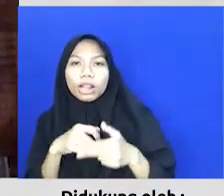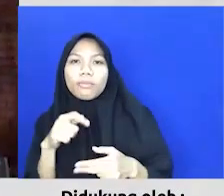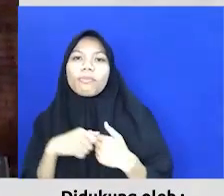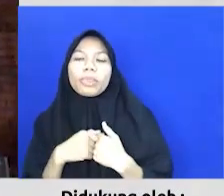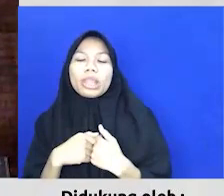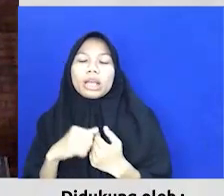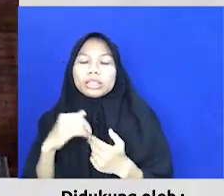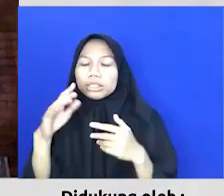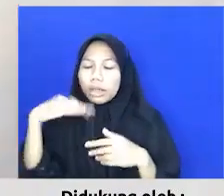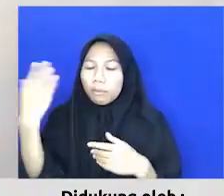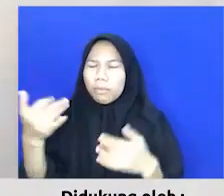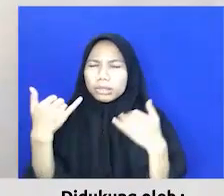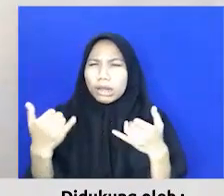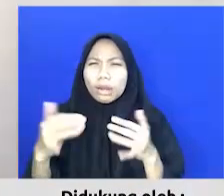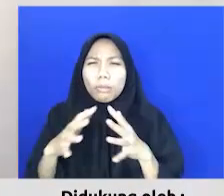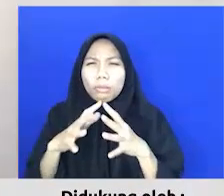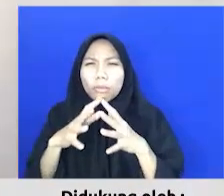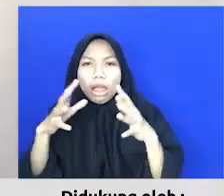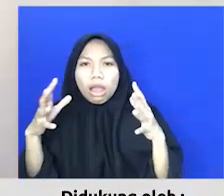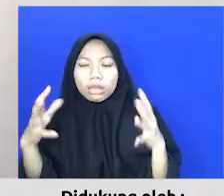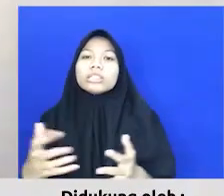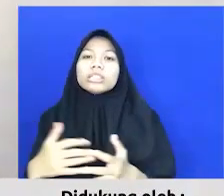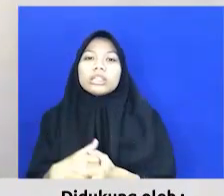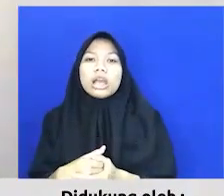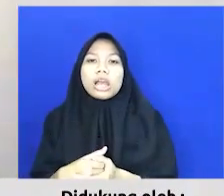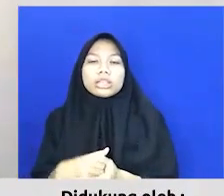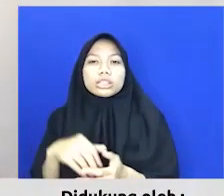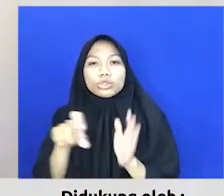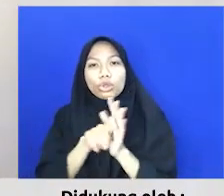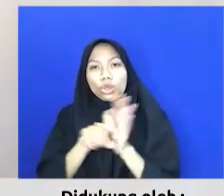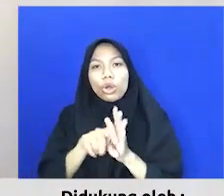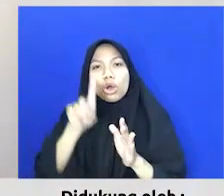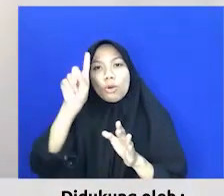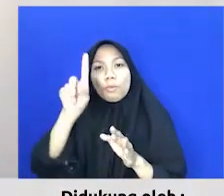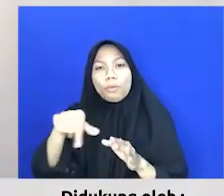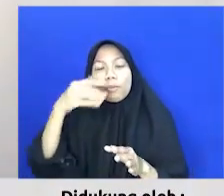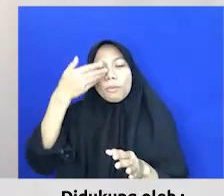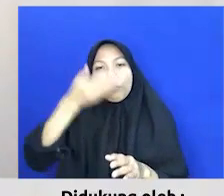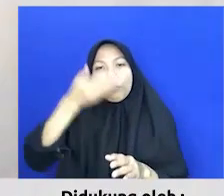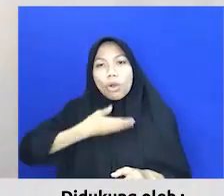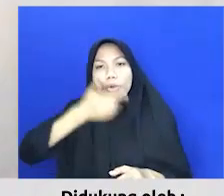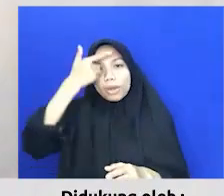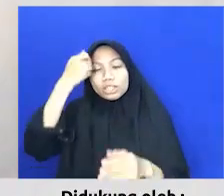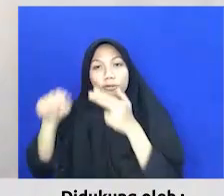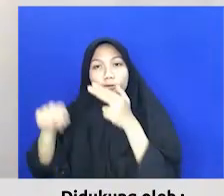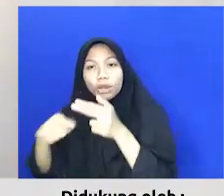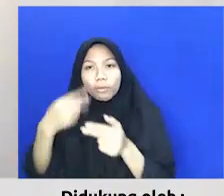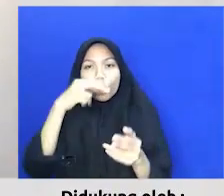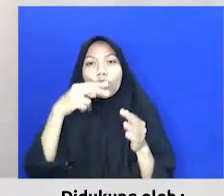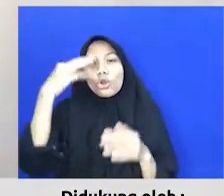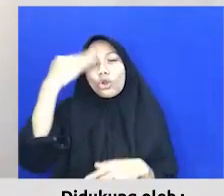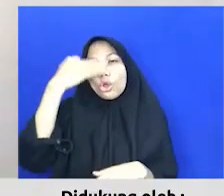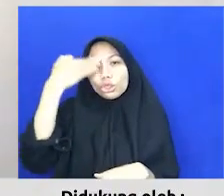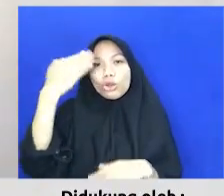tulisan-tulisan atau kajian atau pandangan-pandangan, baik yang sifatnya dari dunia akademik maupun dunia